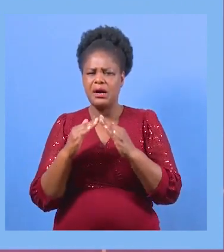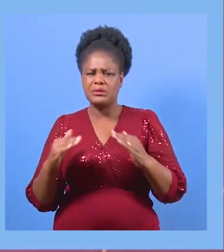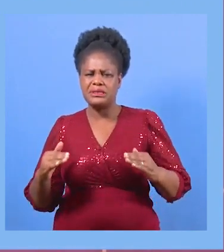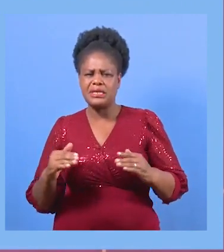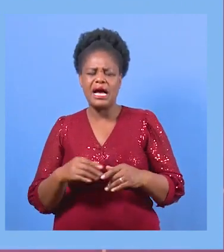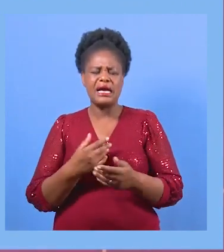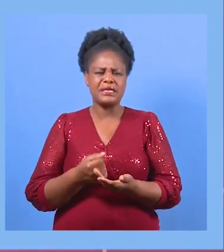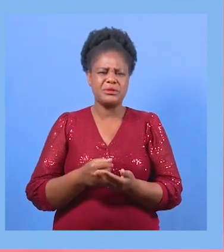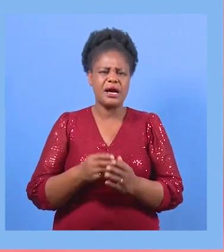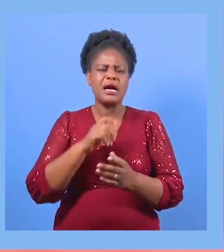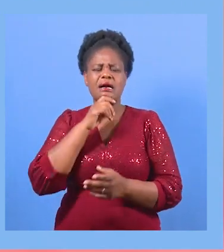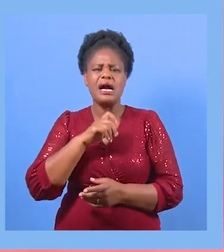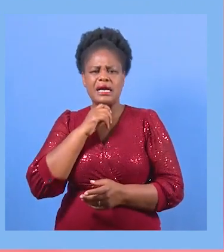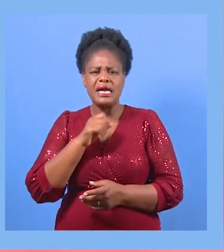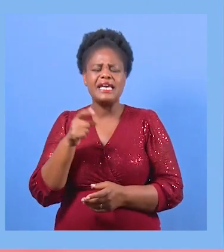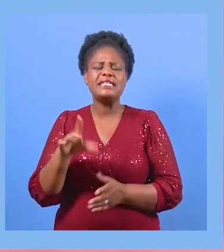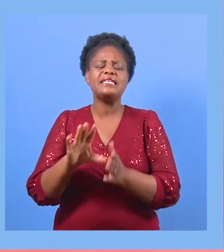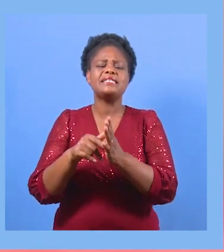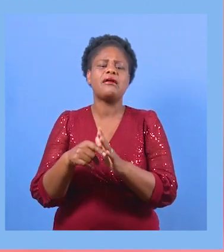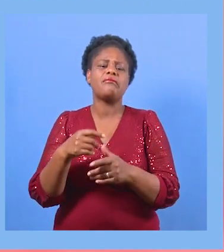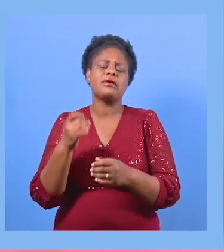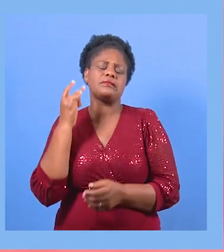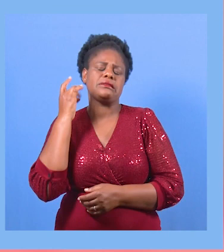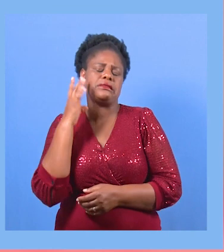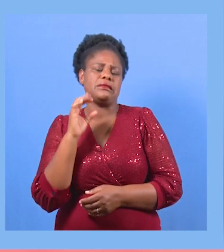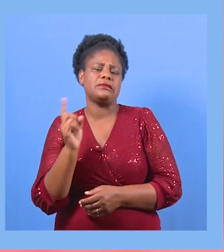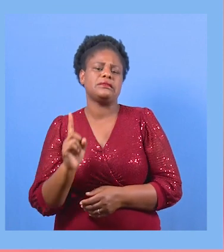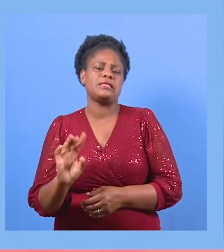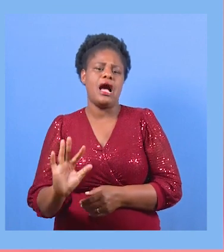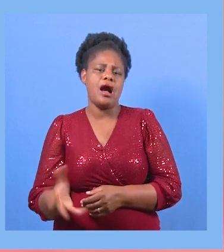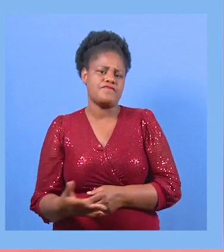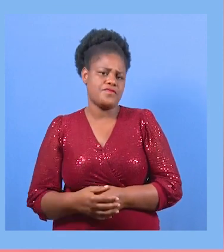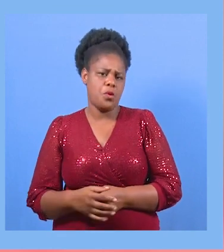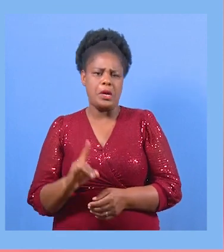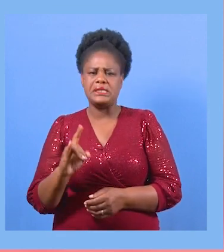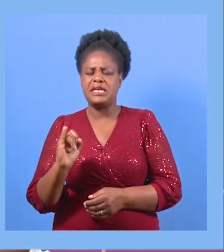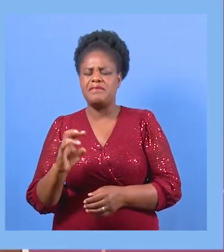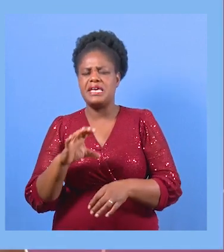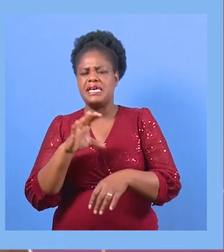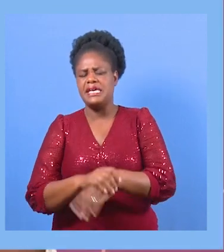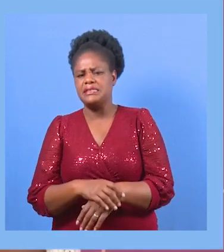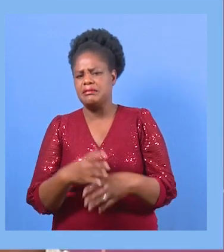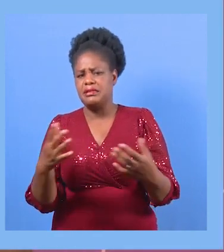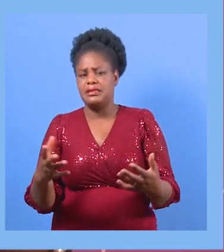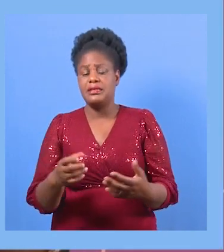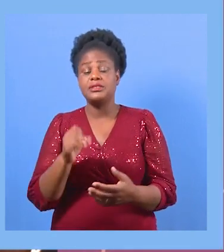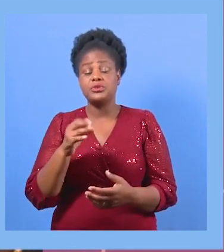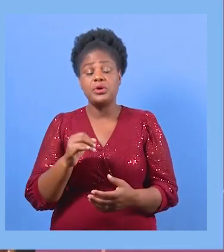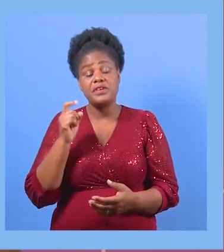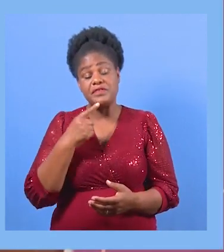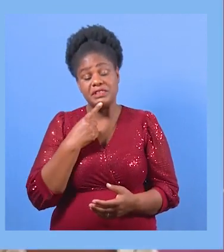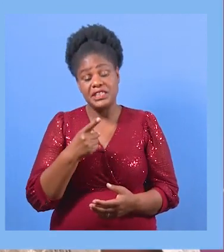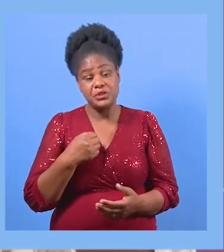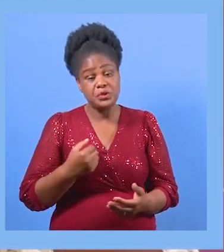achakazoita mubayiro upenyu hwake. Vana mai nana baba kudzimba uko, nyaya iyi iri matiri. Tikavaudza kuti handizvidi